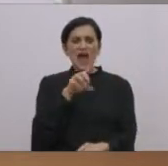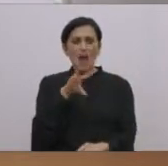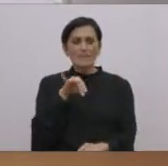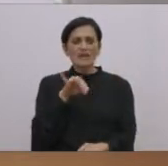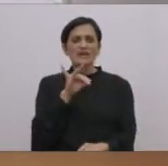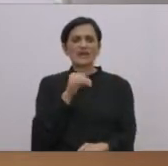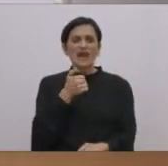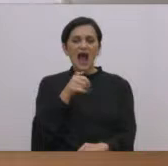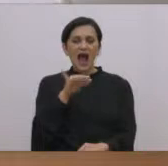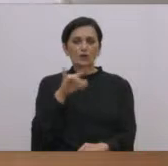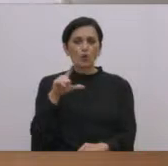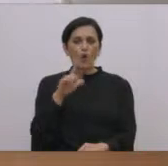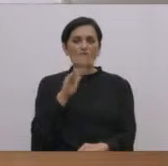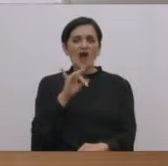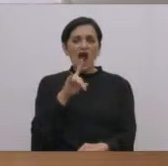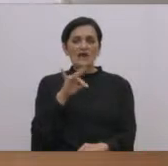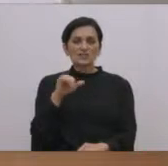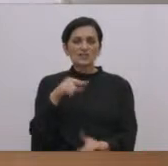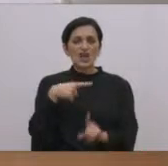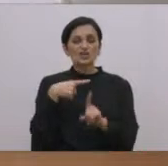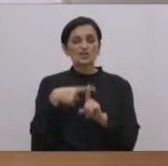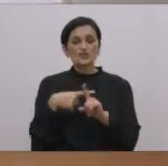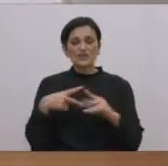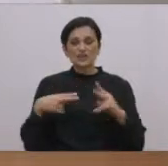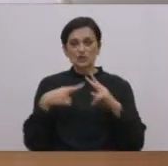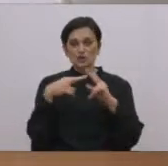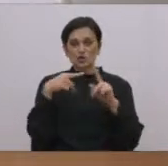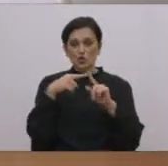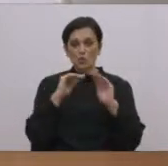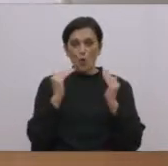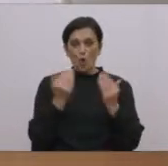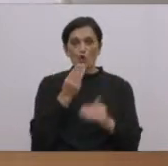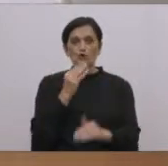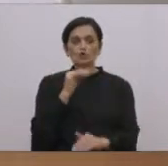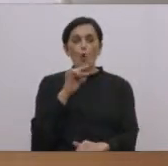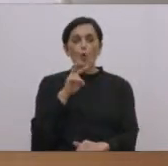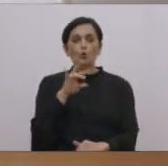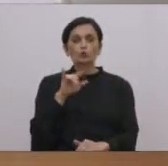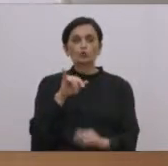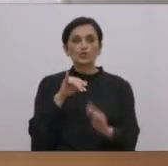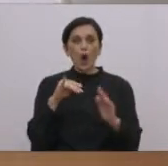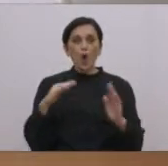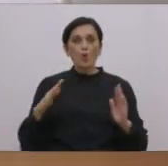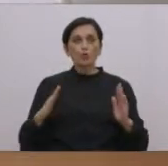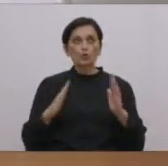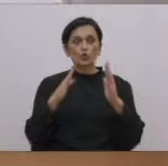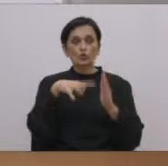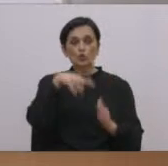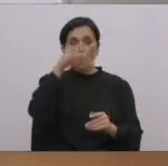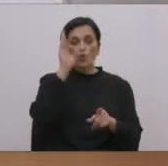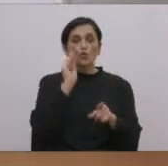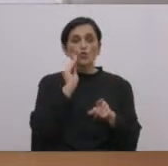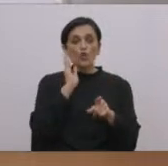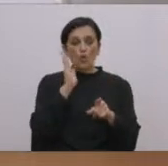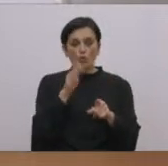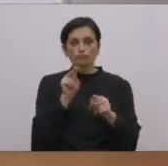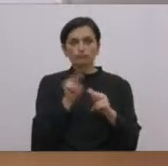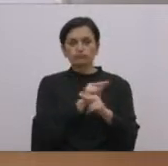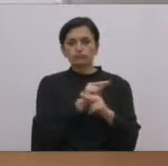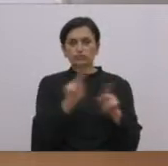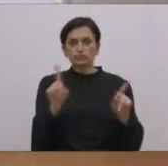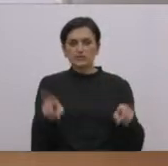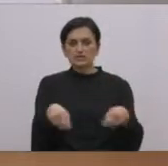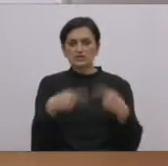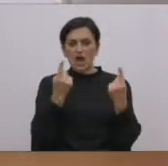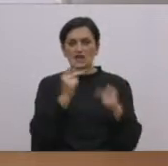იყალთო, ვარძია, ჯვრის მონასტერი, შიოლა ღუდუშაურის კოშკი. როდის დაადგება საშველი მათ